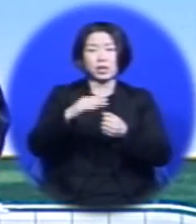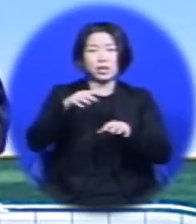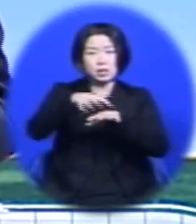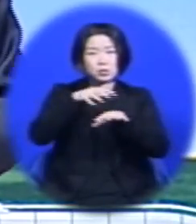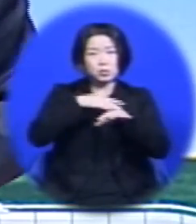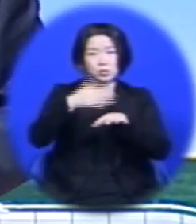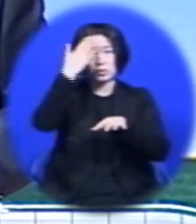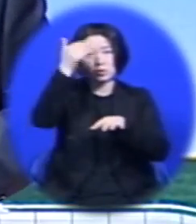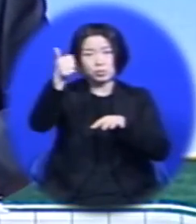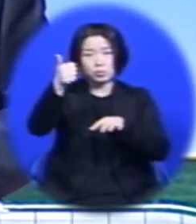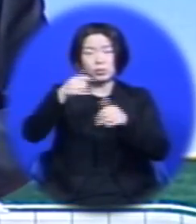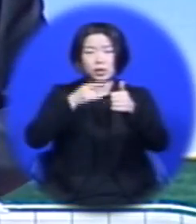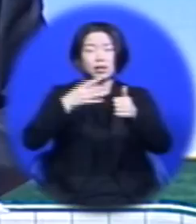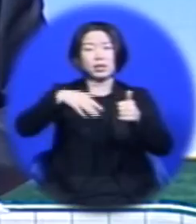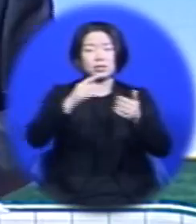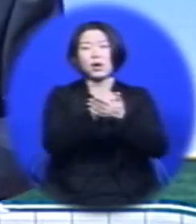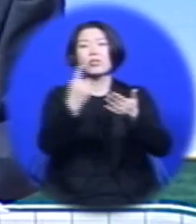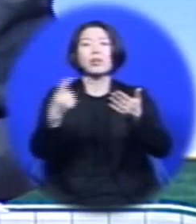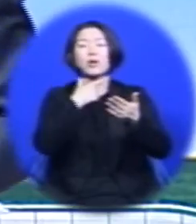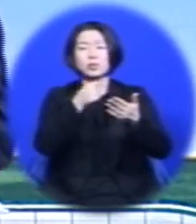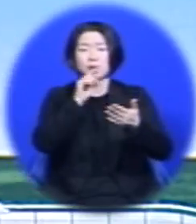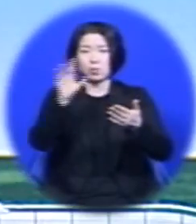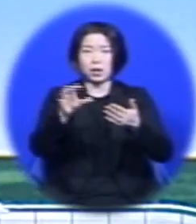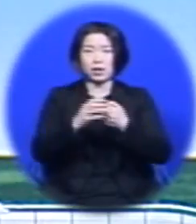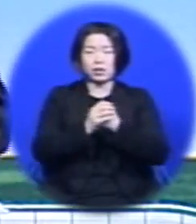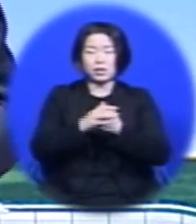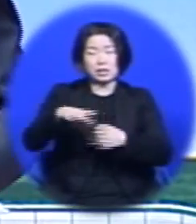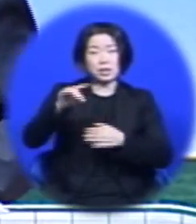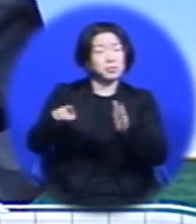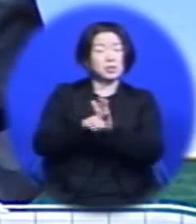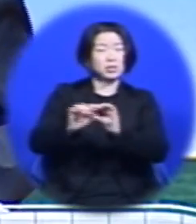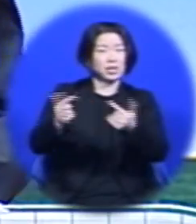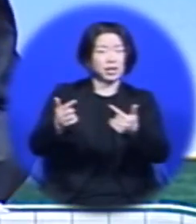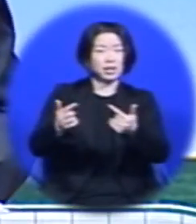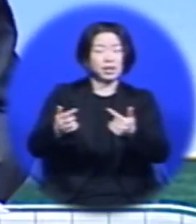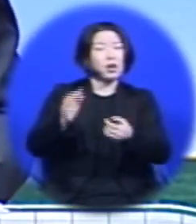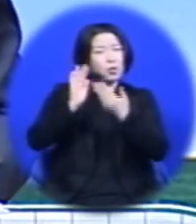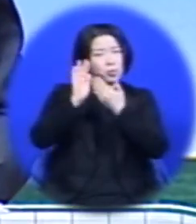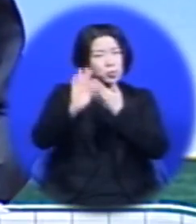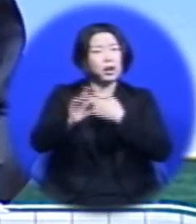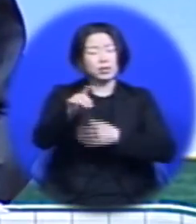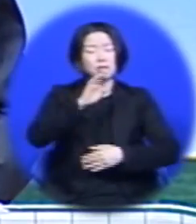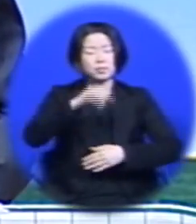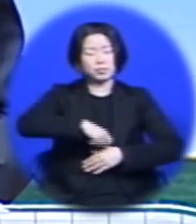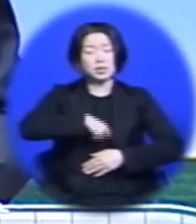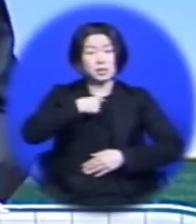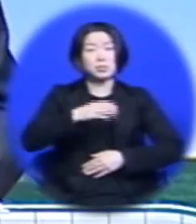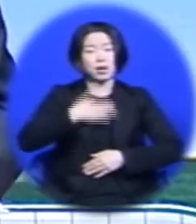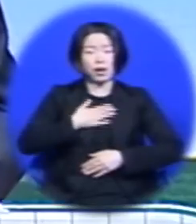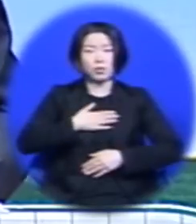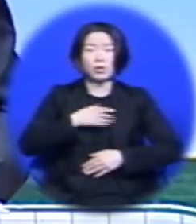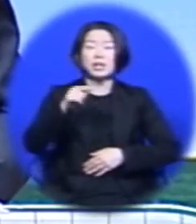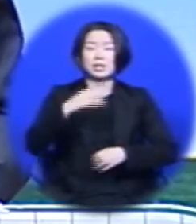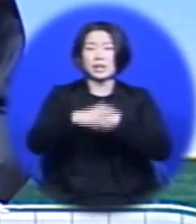이 조직에서 떠나겠다고 했답니다 처음에는 믿어 주지도 않다가 나중에는 진심인 걸 알고 우리는 이것이